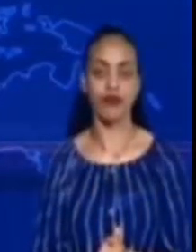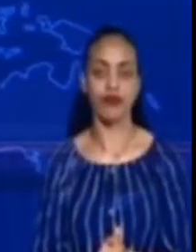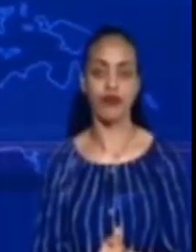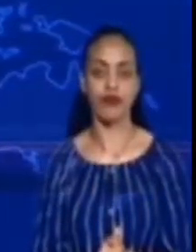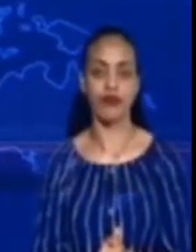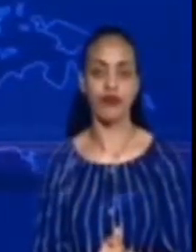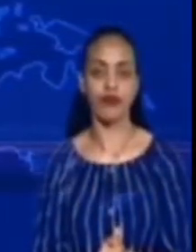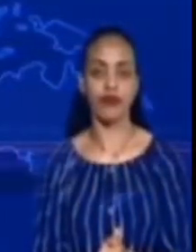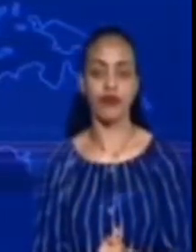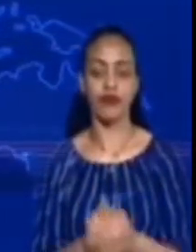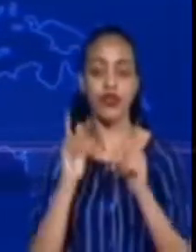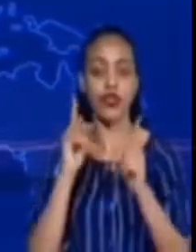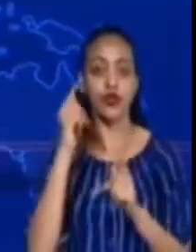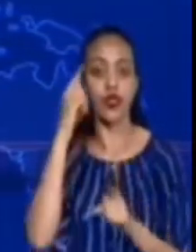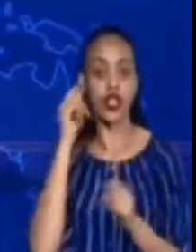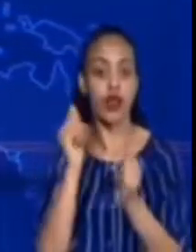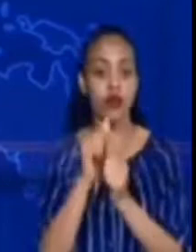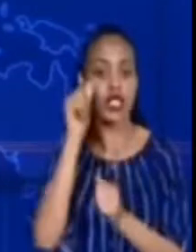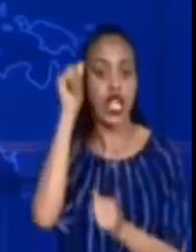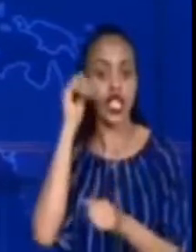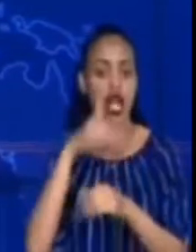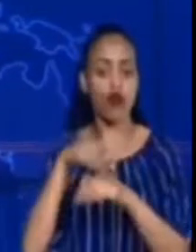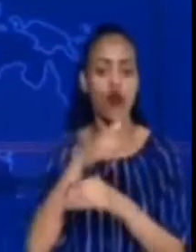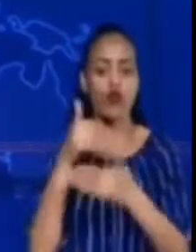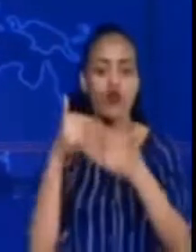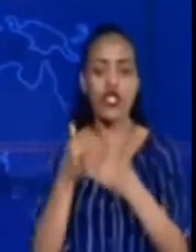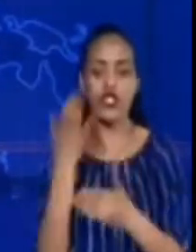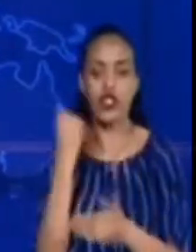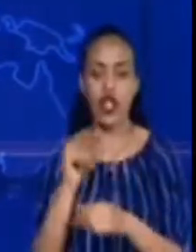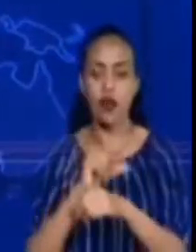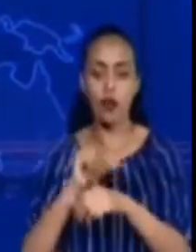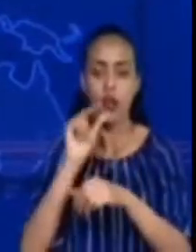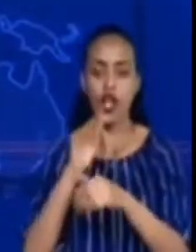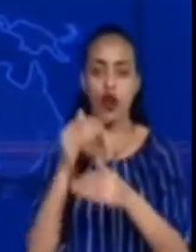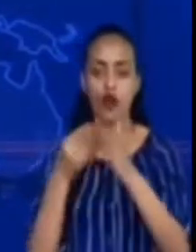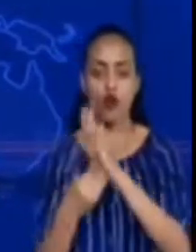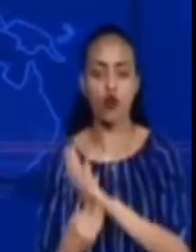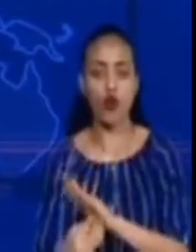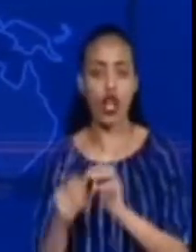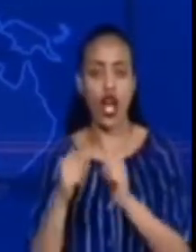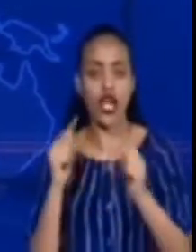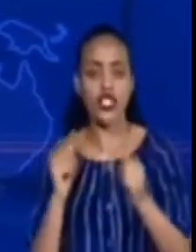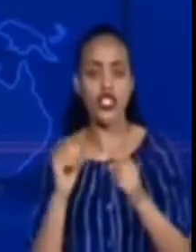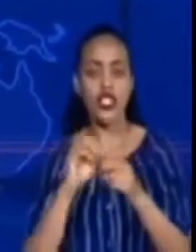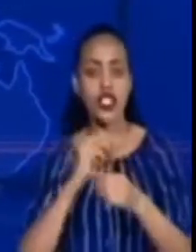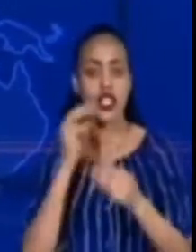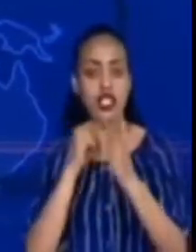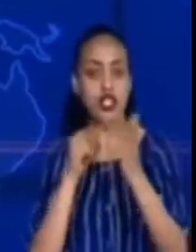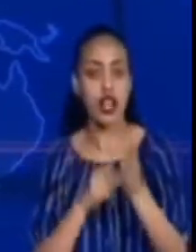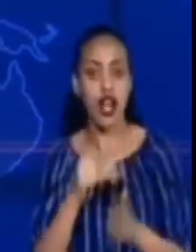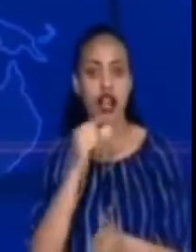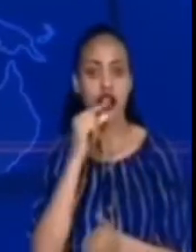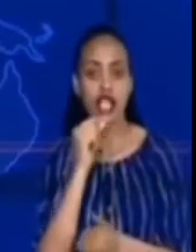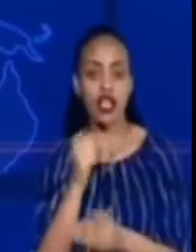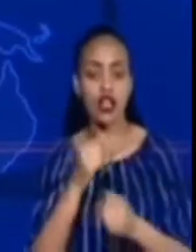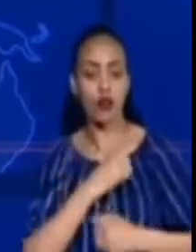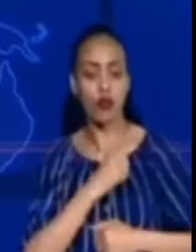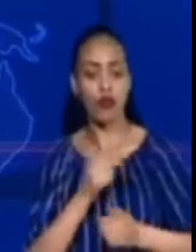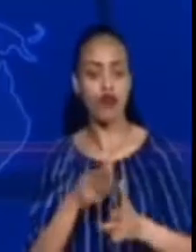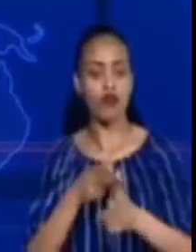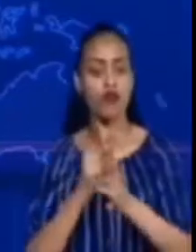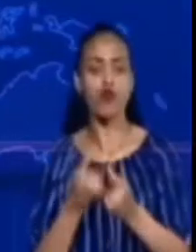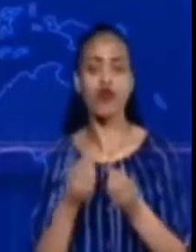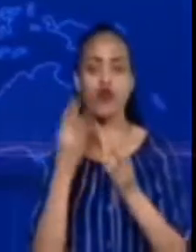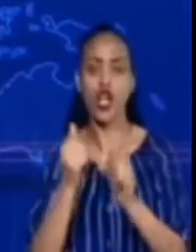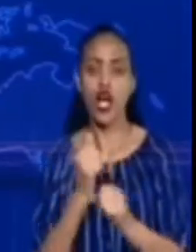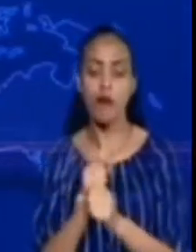ዴቪን የመንጫሰ ወይ ተማሩት ዴቪ አንስ ሁመን ማሩ በይ ከነከከኩም ንሃለት